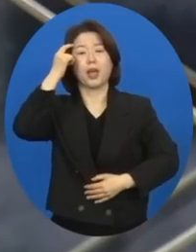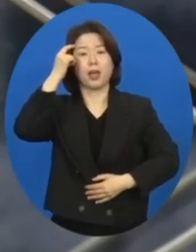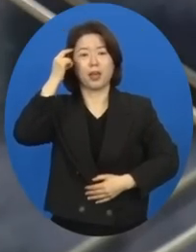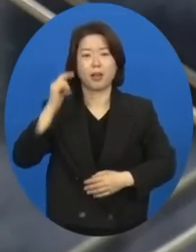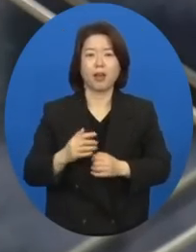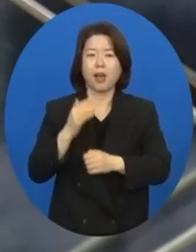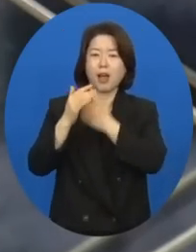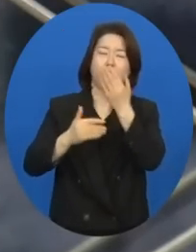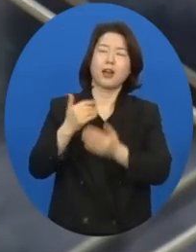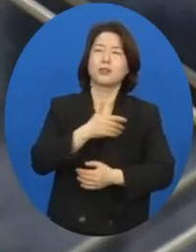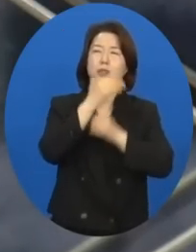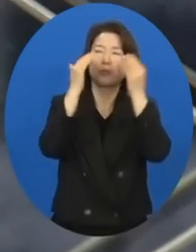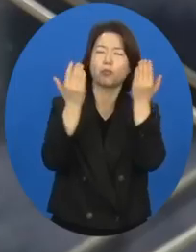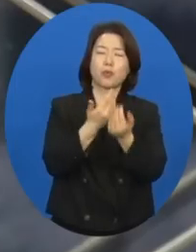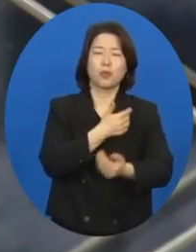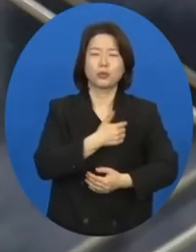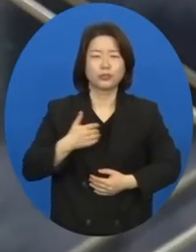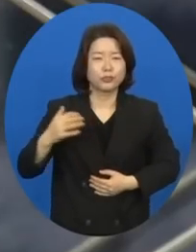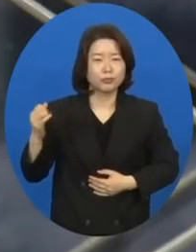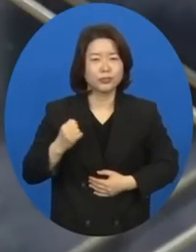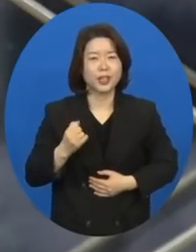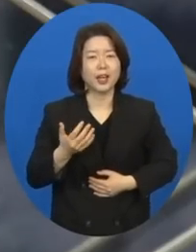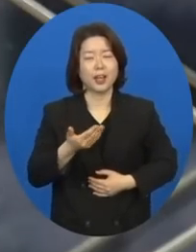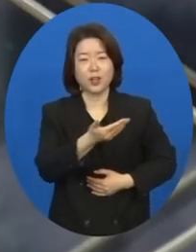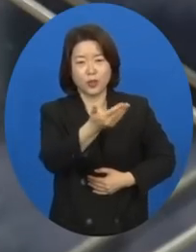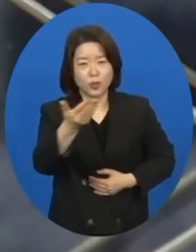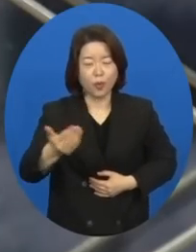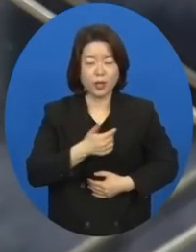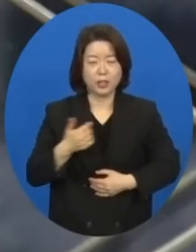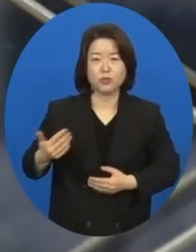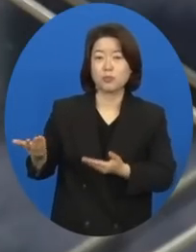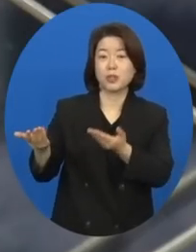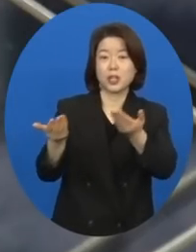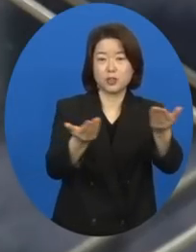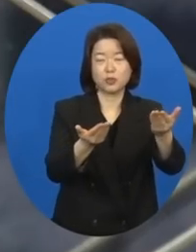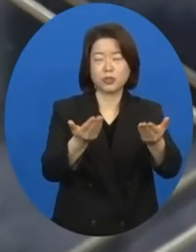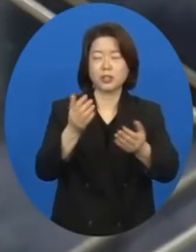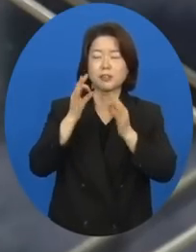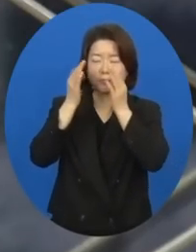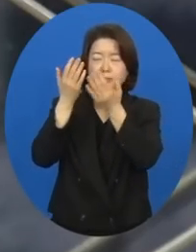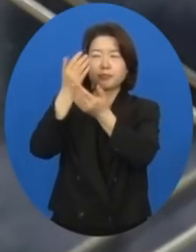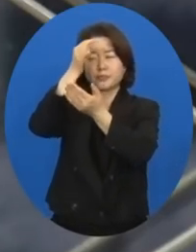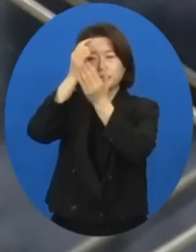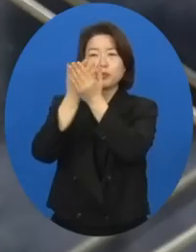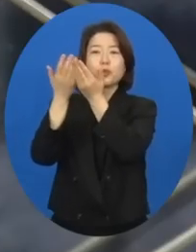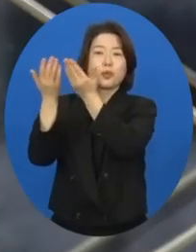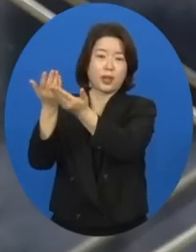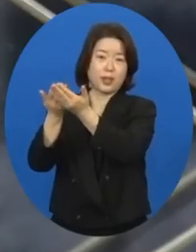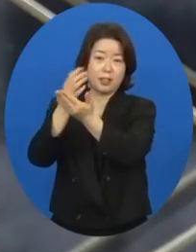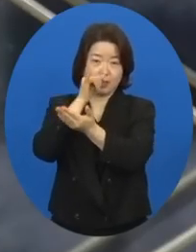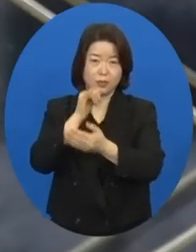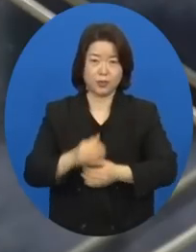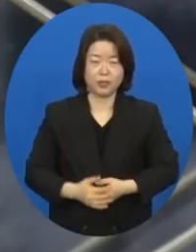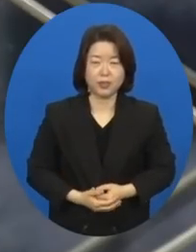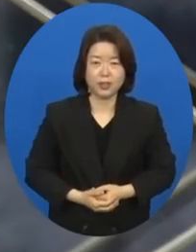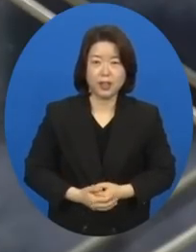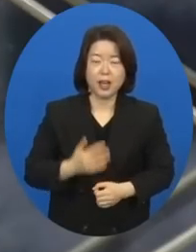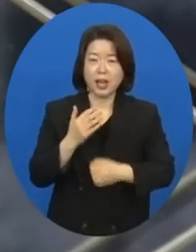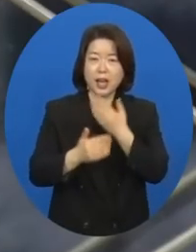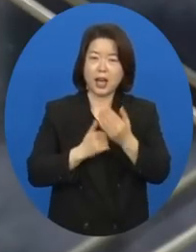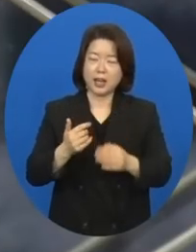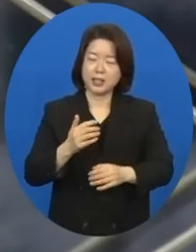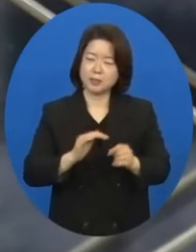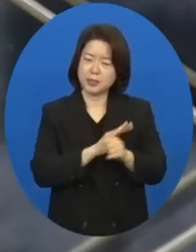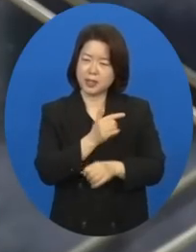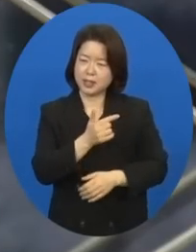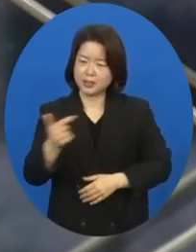모든 충만하신 것으로 너희에게 충만하게 하시기를 구하노라. 여러분, 하나님 사랑의 크기에